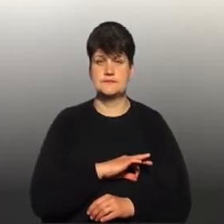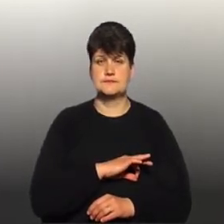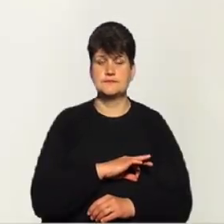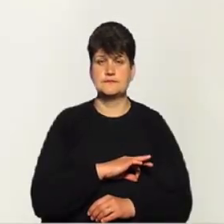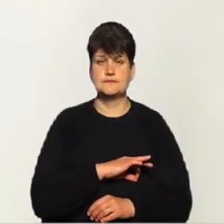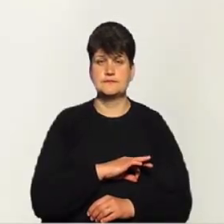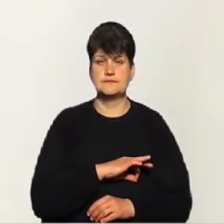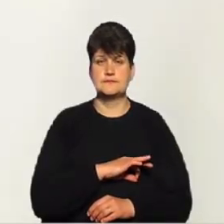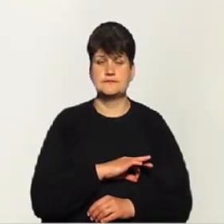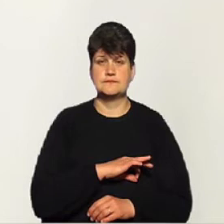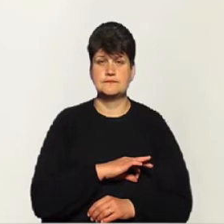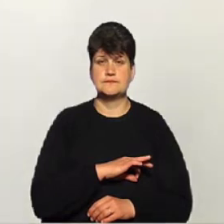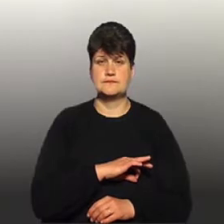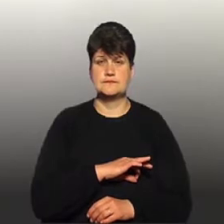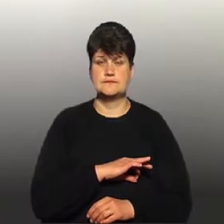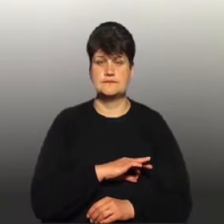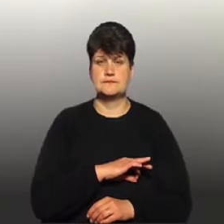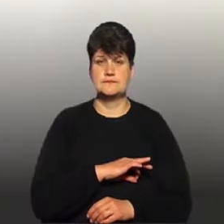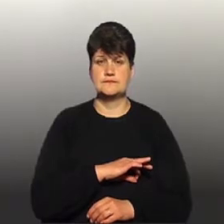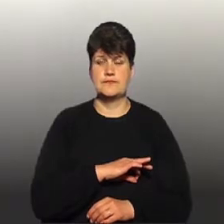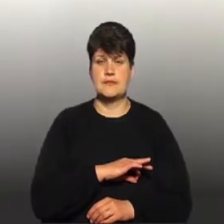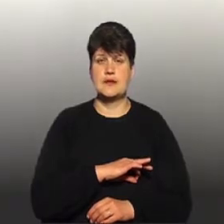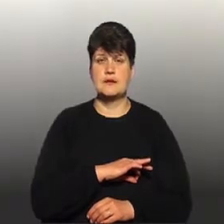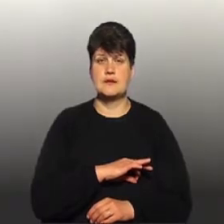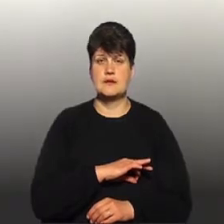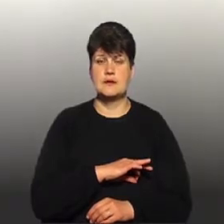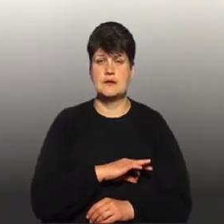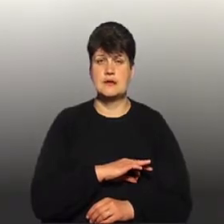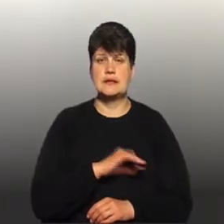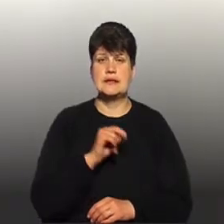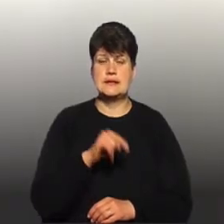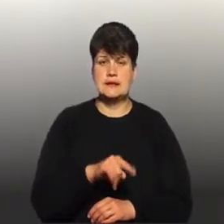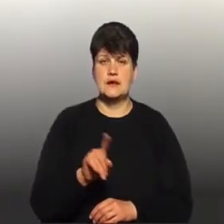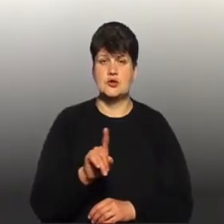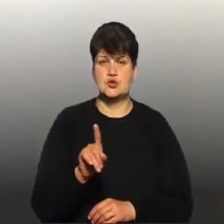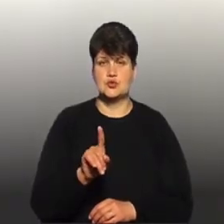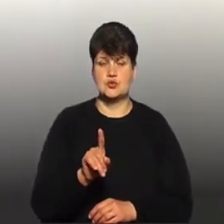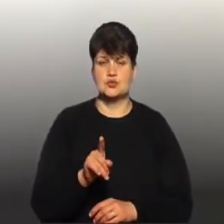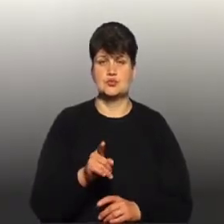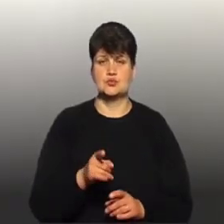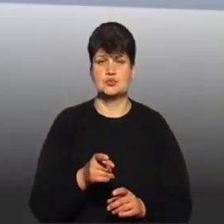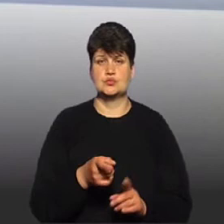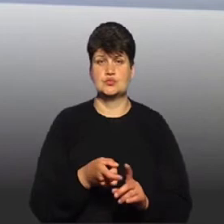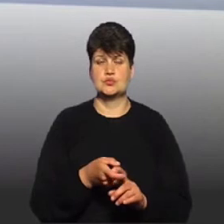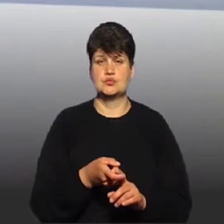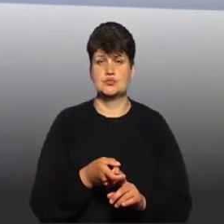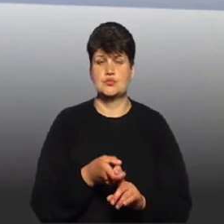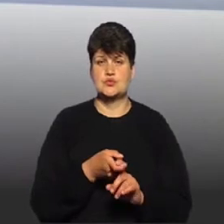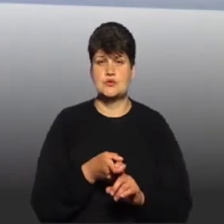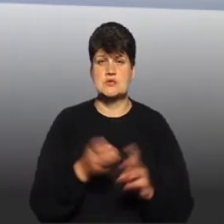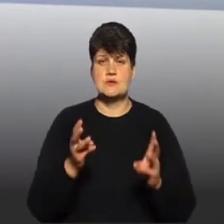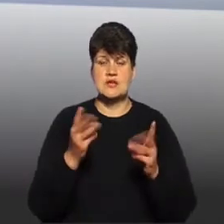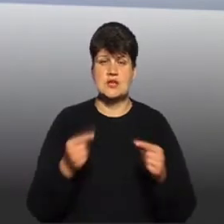полігонів побутових відходів, то, наприклад, те, що стосується пожежі, є чітко прописано,